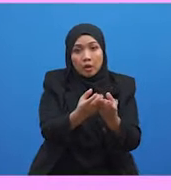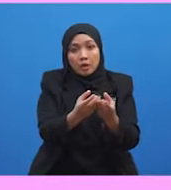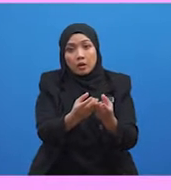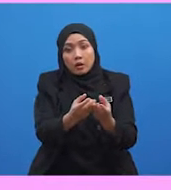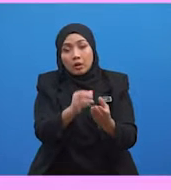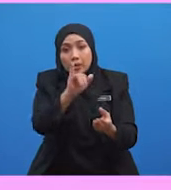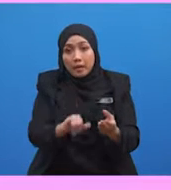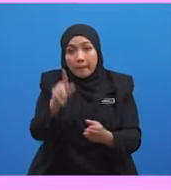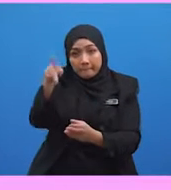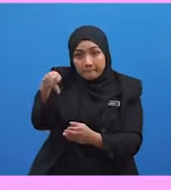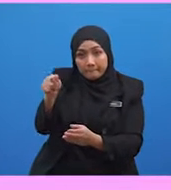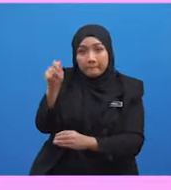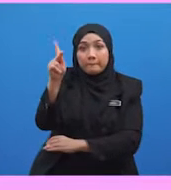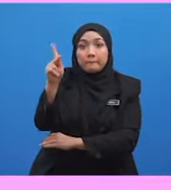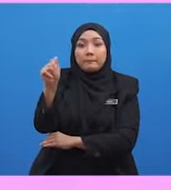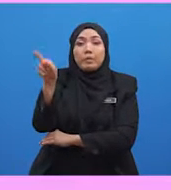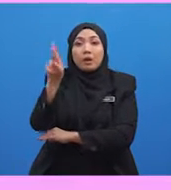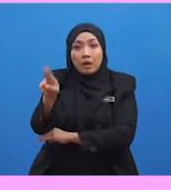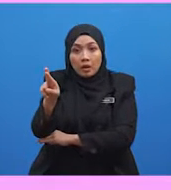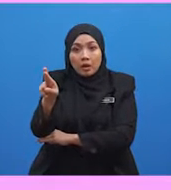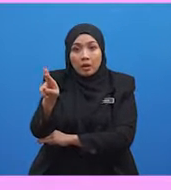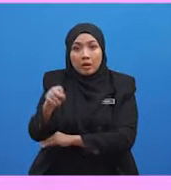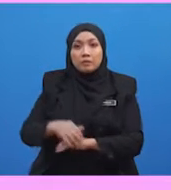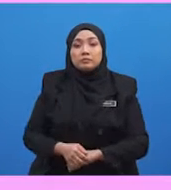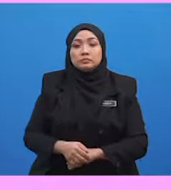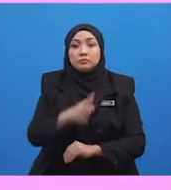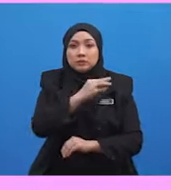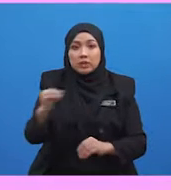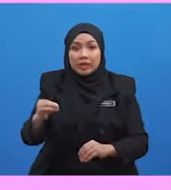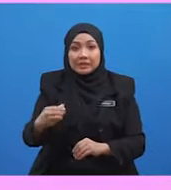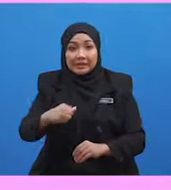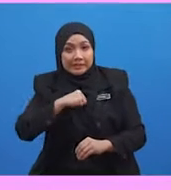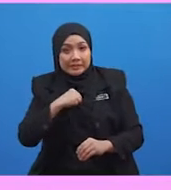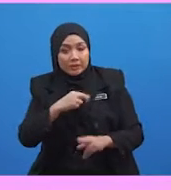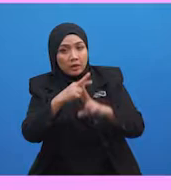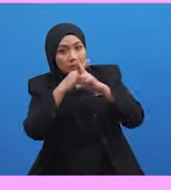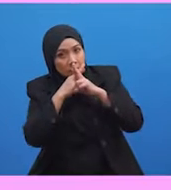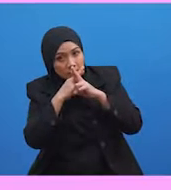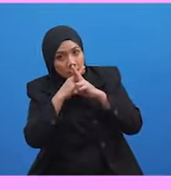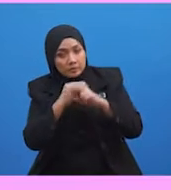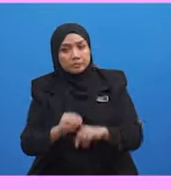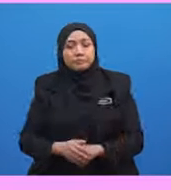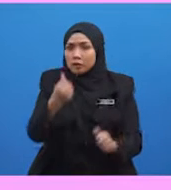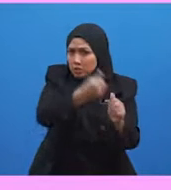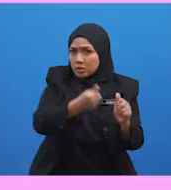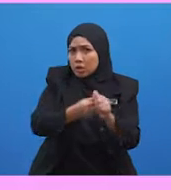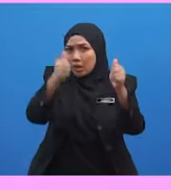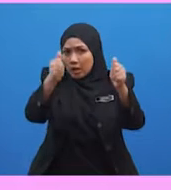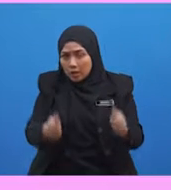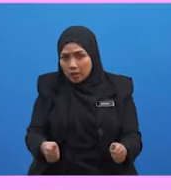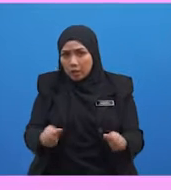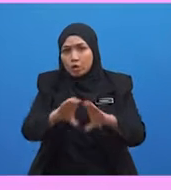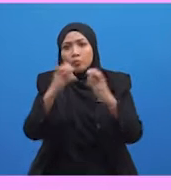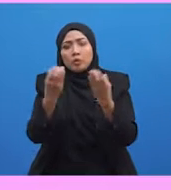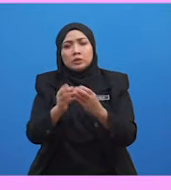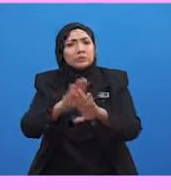identiti dirahsiakan. Maksudnya, setiap ahli kumpulan tidak mengenali antara satu sama lain.